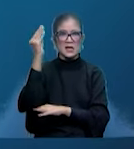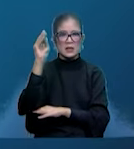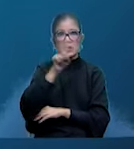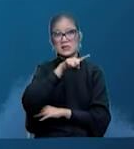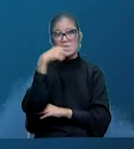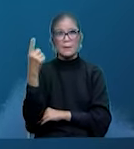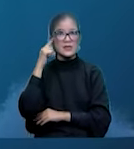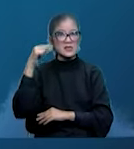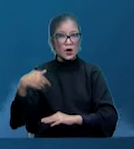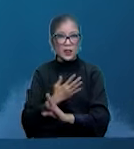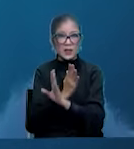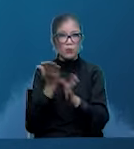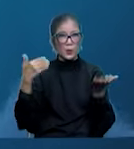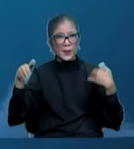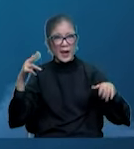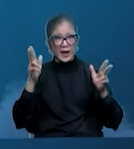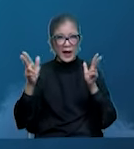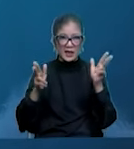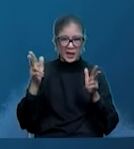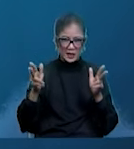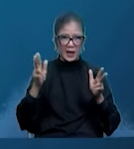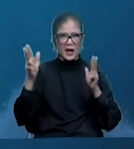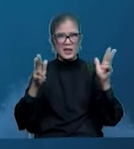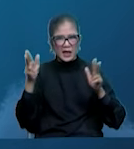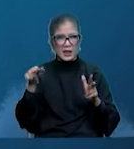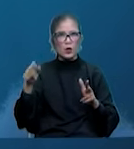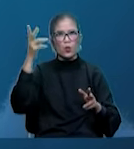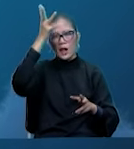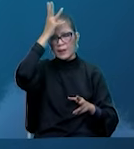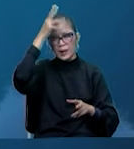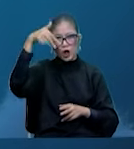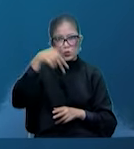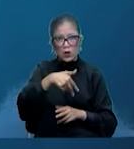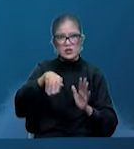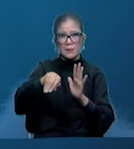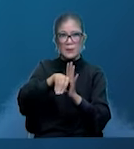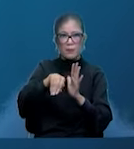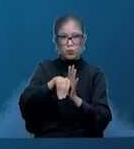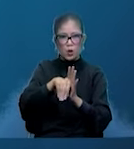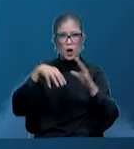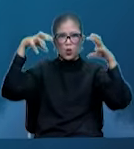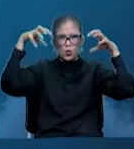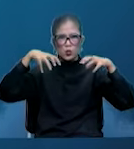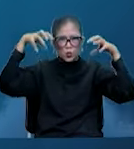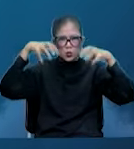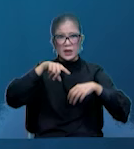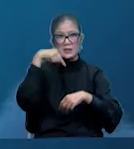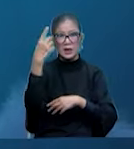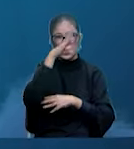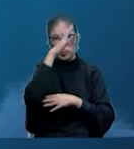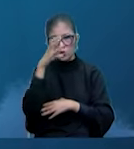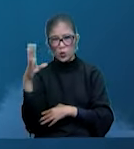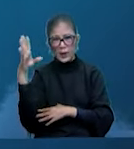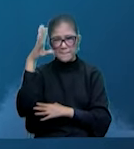Timur, Bali, NTT, Kalimantan, Sulawesi, dan Papua. Potensi hujan didominasi terjadi sore hingga